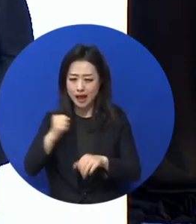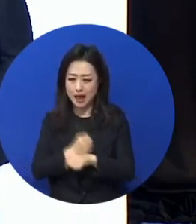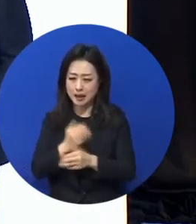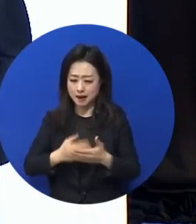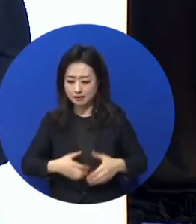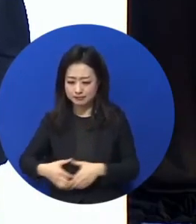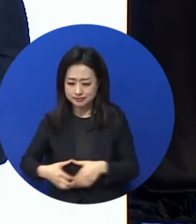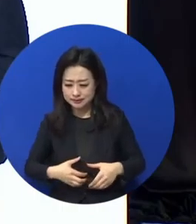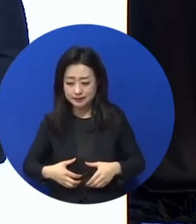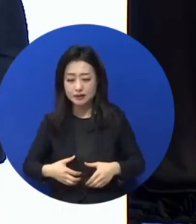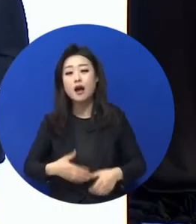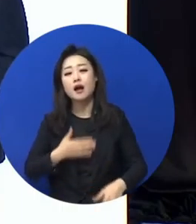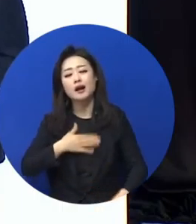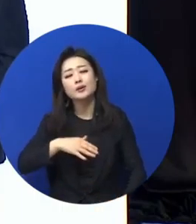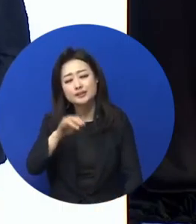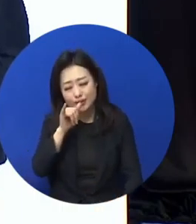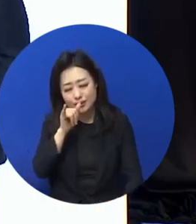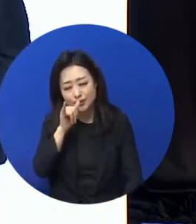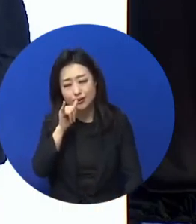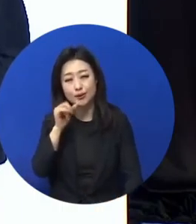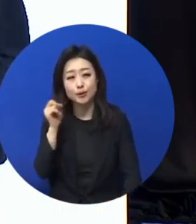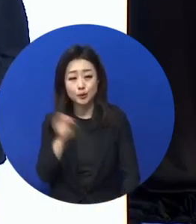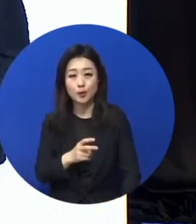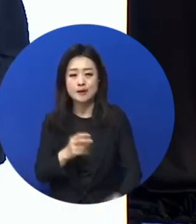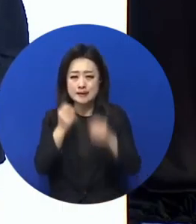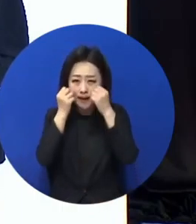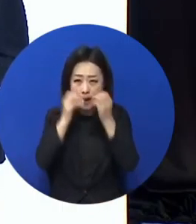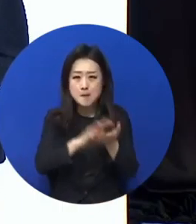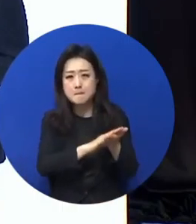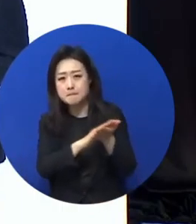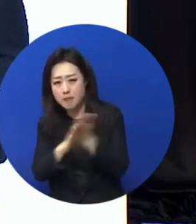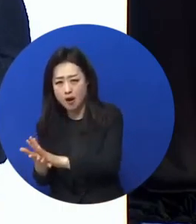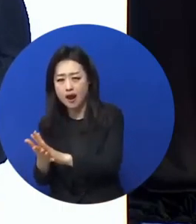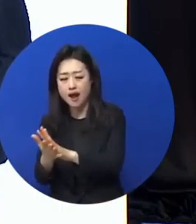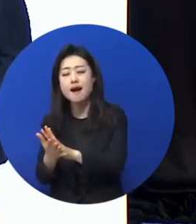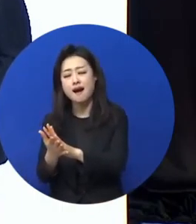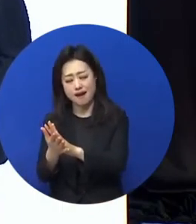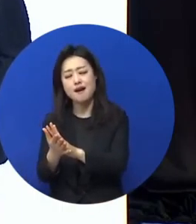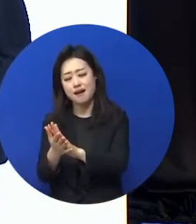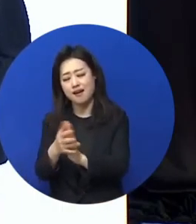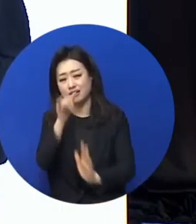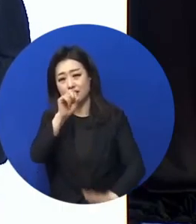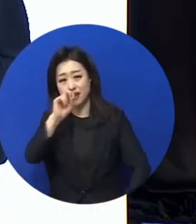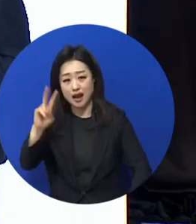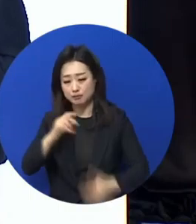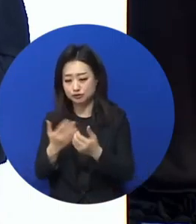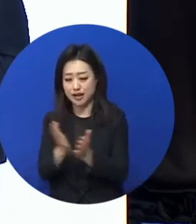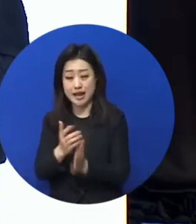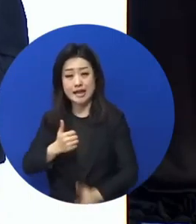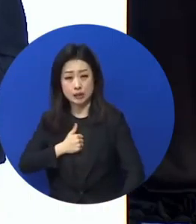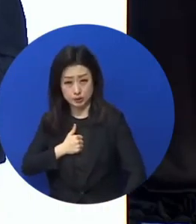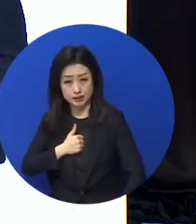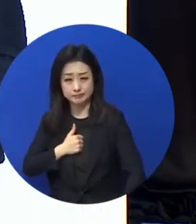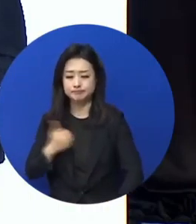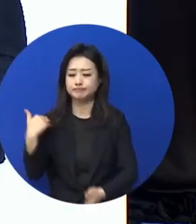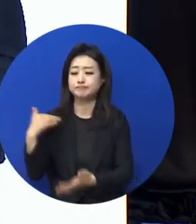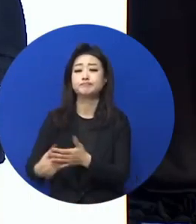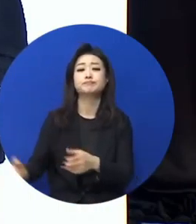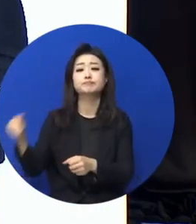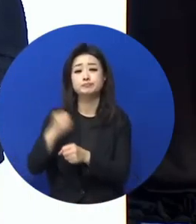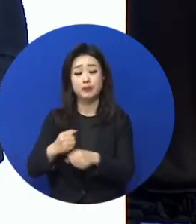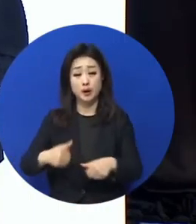힘도 실리지 않습니다. 판을 다시 짜야 합니다. 민주당 지지자들의 자존심을 다시 일으켜 세워야